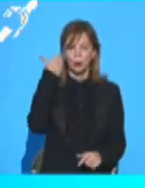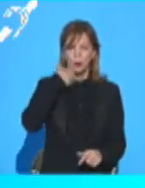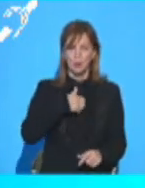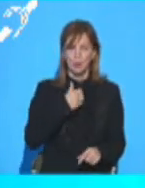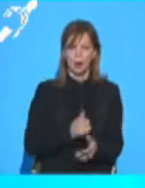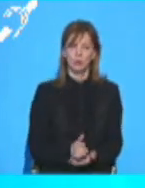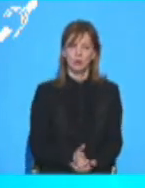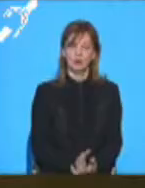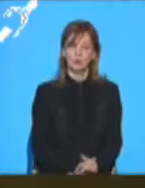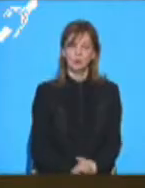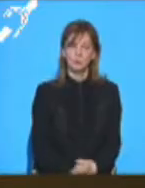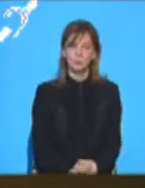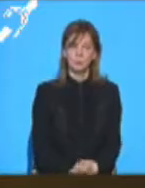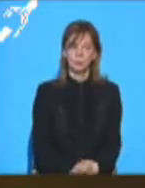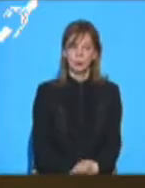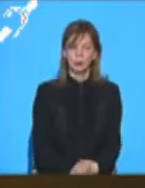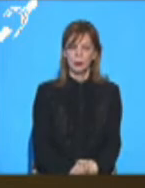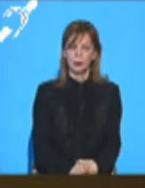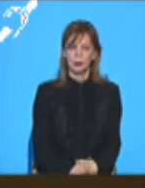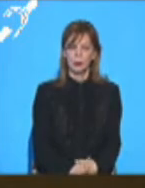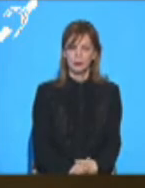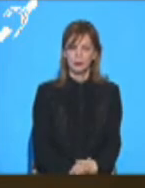materiale.